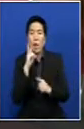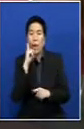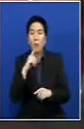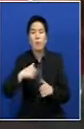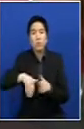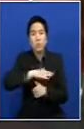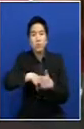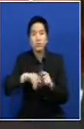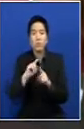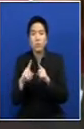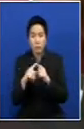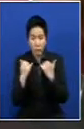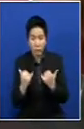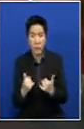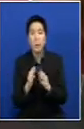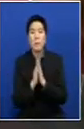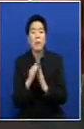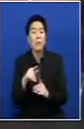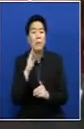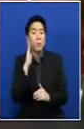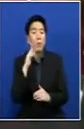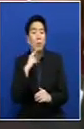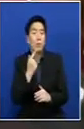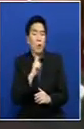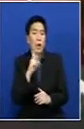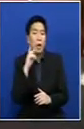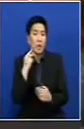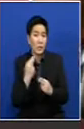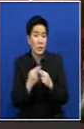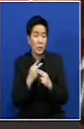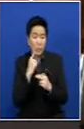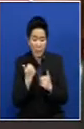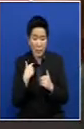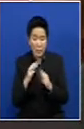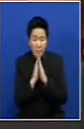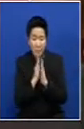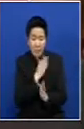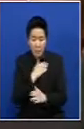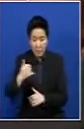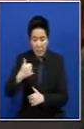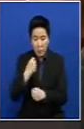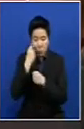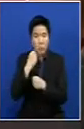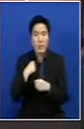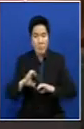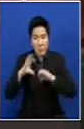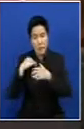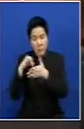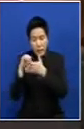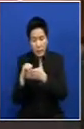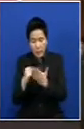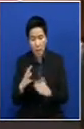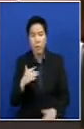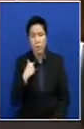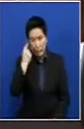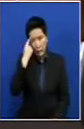งฆ์เหมือนกันนะคะคุณธนศักดิ์บอกว่าที่ผ่านมารัฐบาลได้พูดคุยแก้ปัญหาในเรื่องที่พระสงฆ์จะออกมาชุมนุมแล้วก็น่าจะมีความ